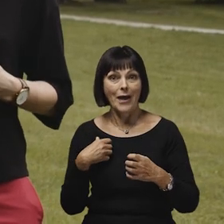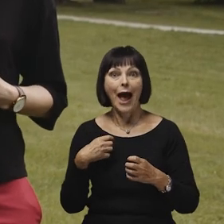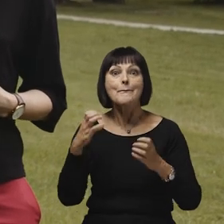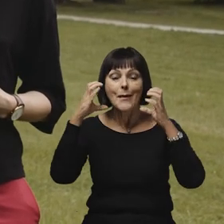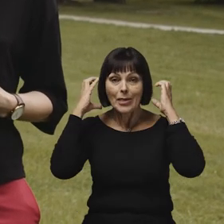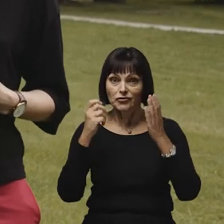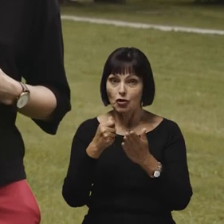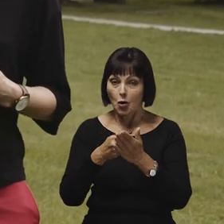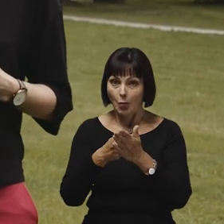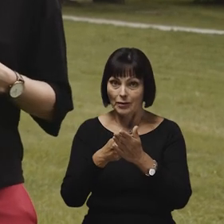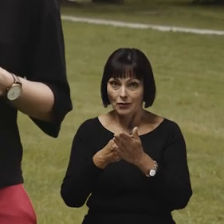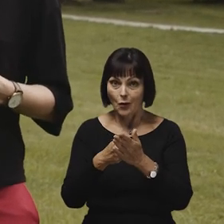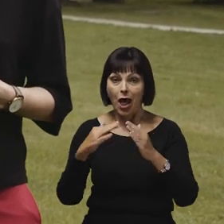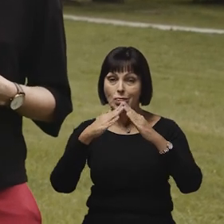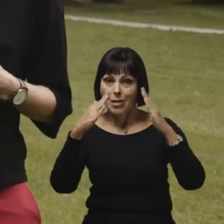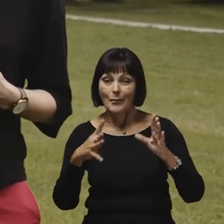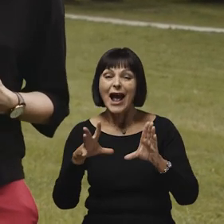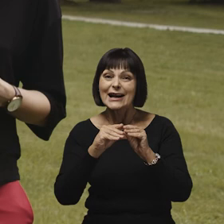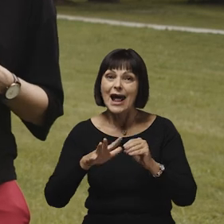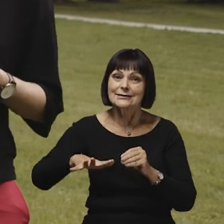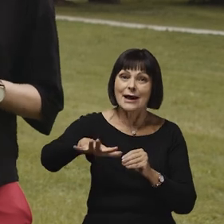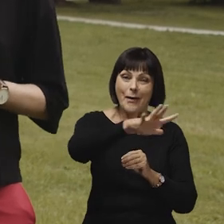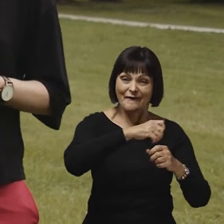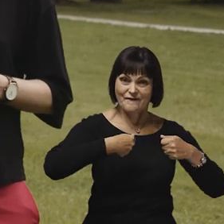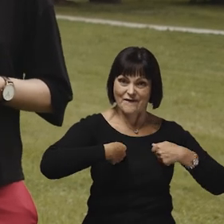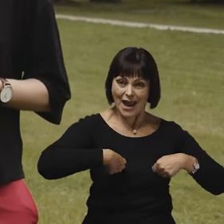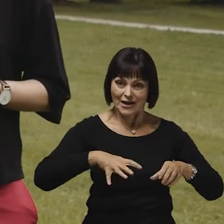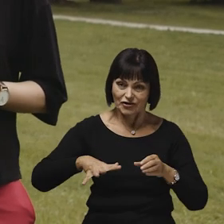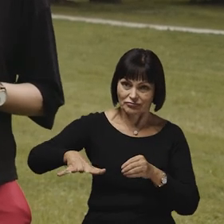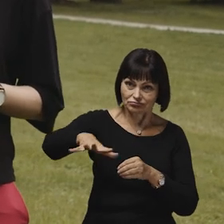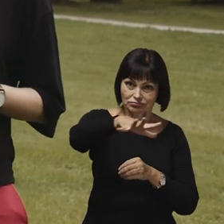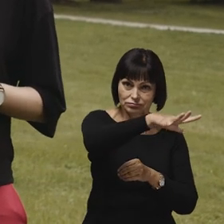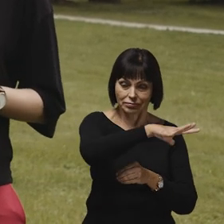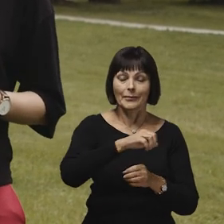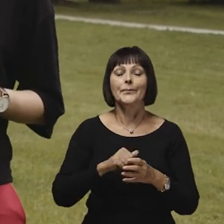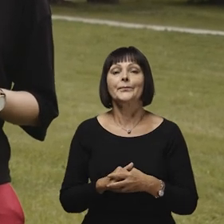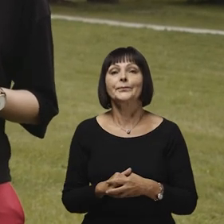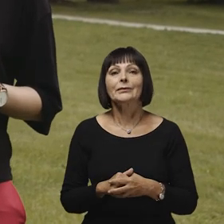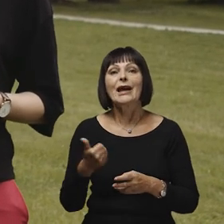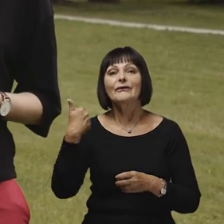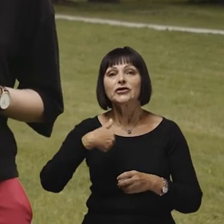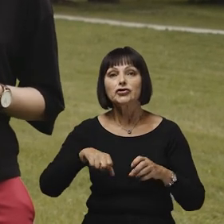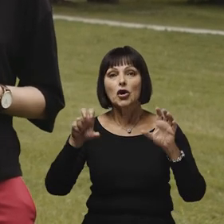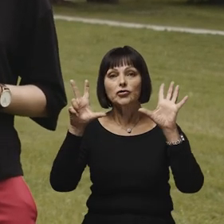Paderewski kupił Kąśną wraz z sąsiednimi Bukowcem, Przybyłowem, Siekierczyną i Jamną w